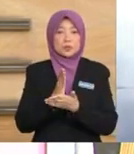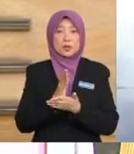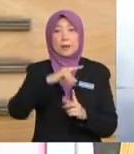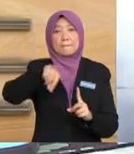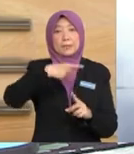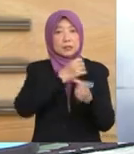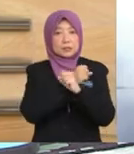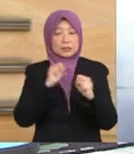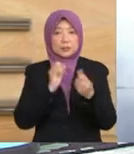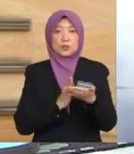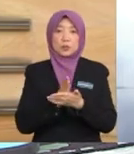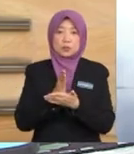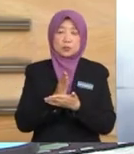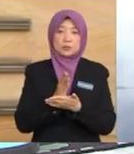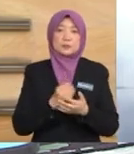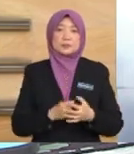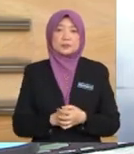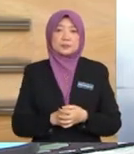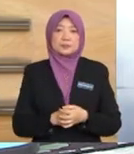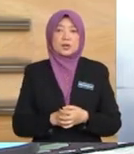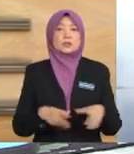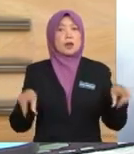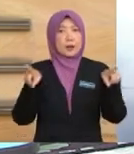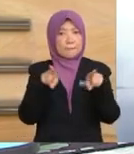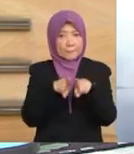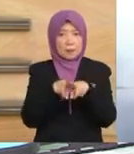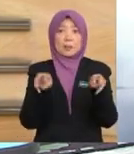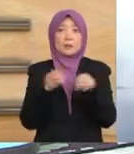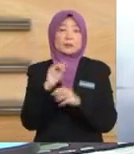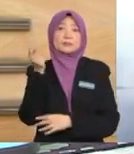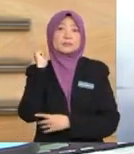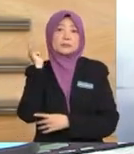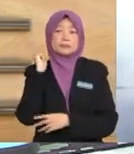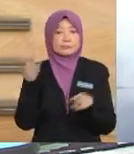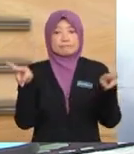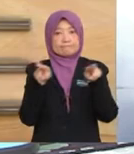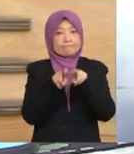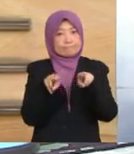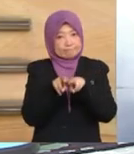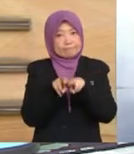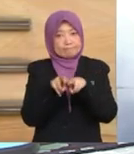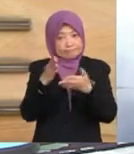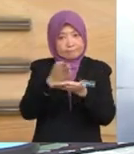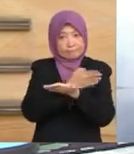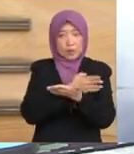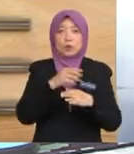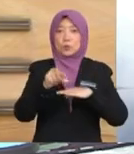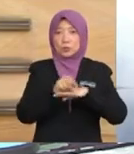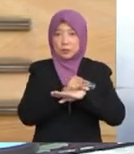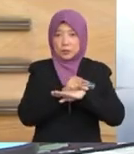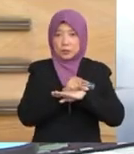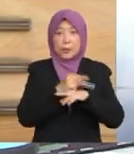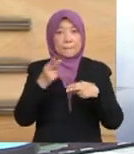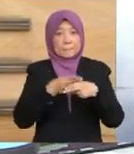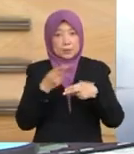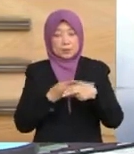ni, kita teruskan sama macam tadi, kita ratakan. Cikgu nak gunakan scraper yang ni rata ya. Penjuru